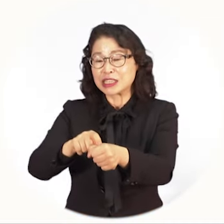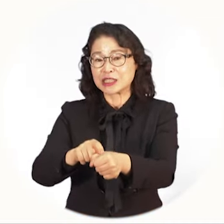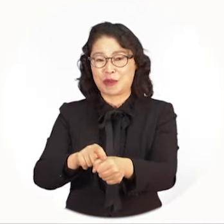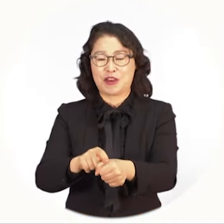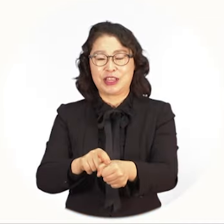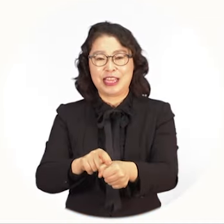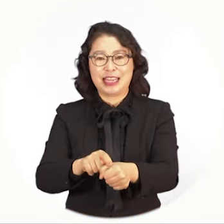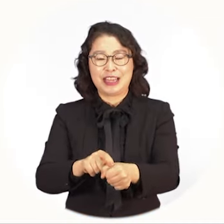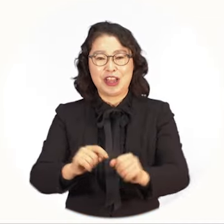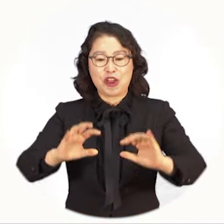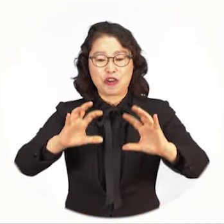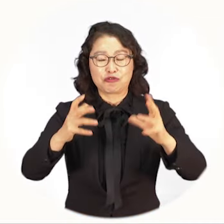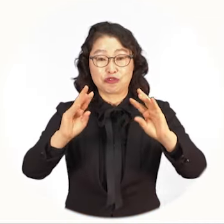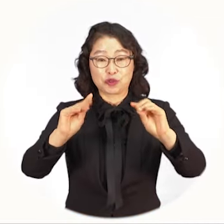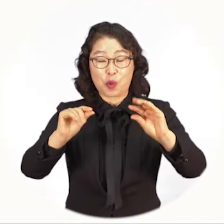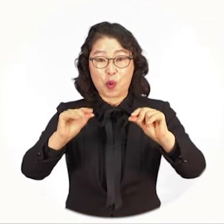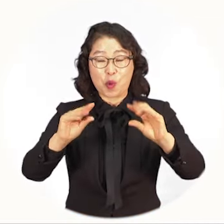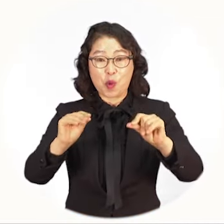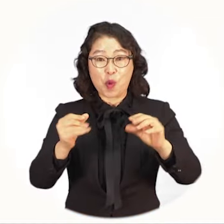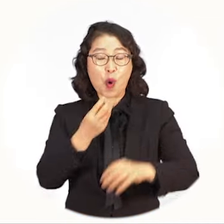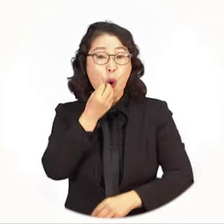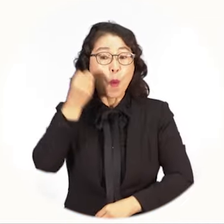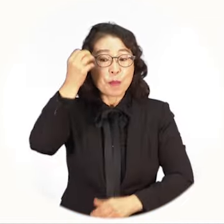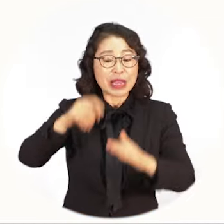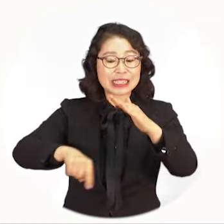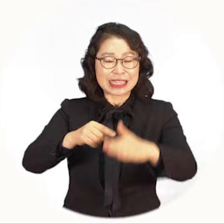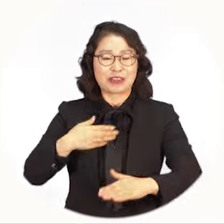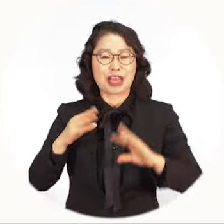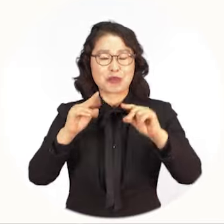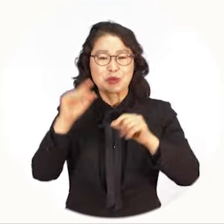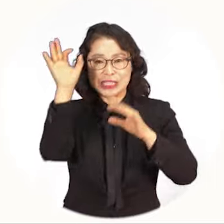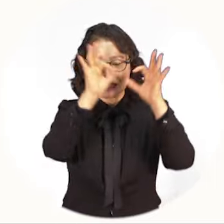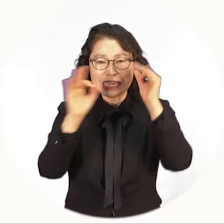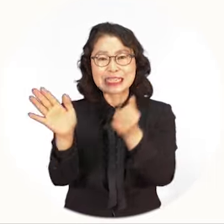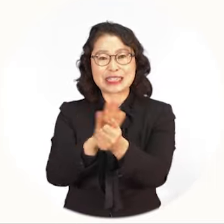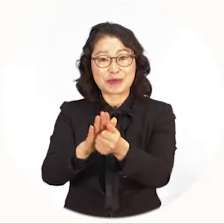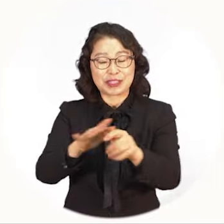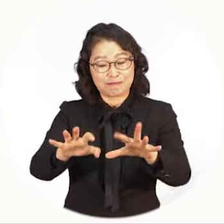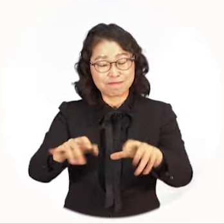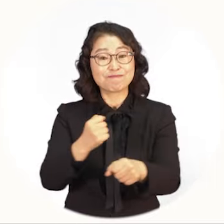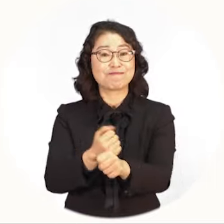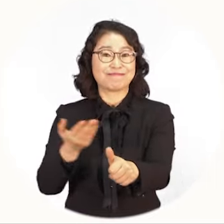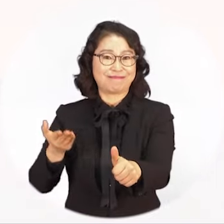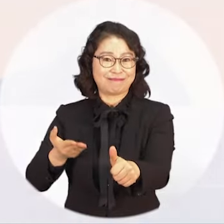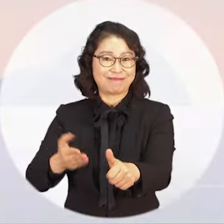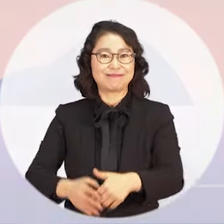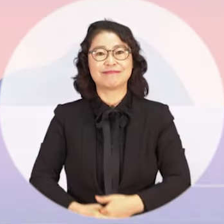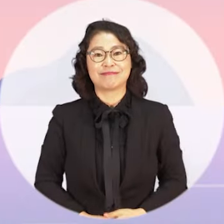스마트 국토정보 사이트에서 내 토지 찾기 서비스를 이용해보세요.